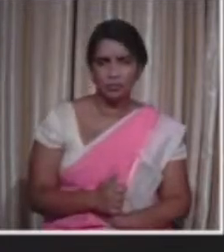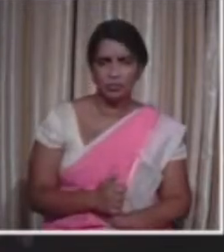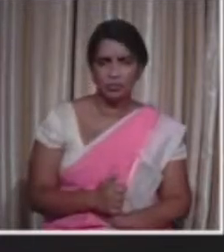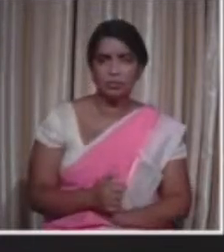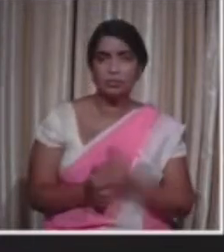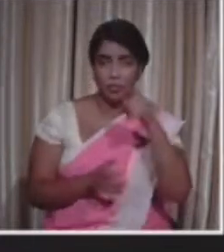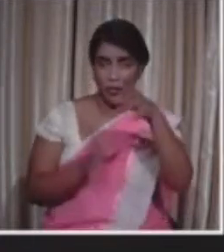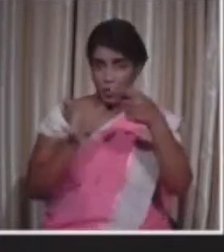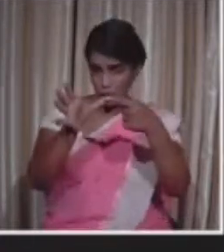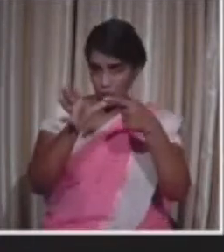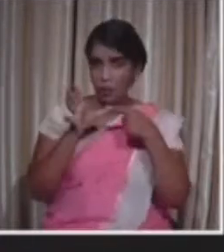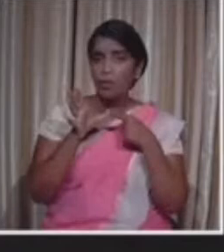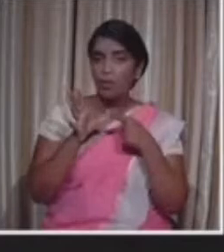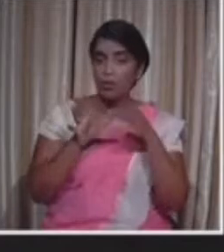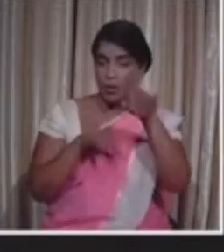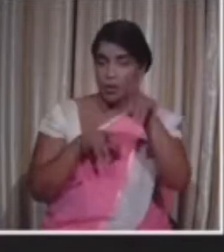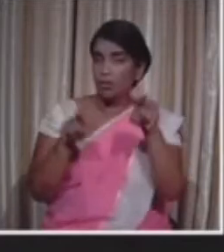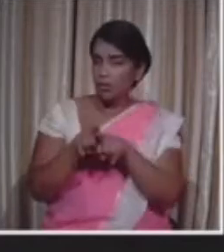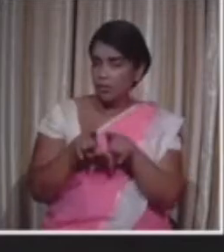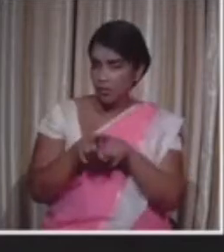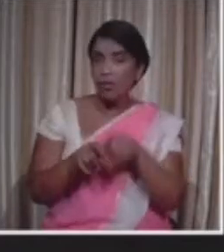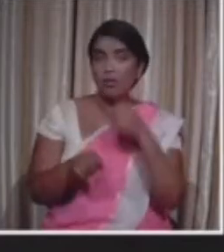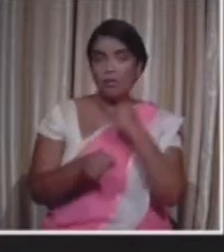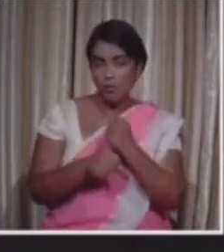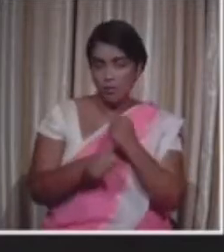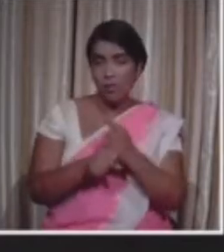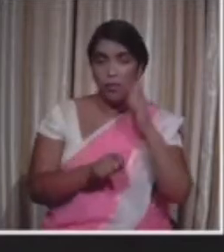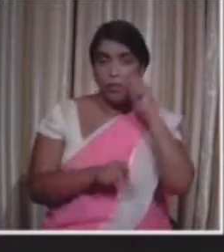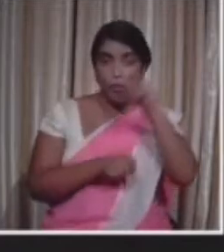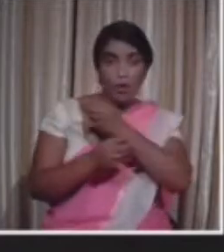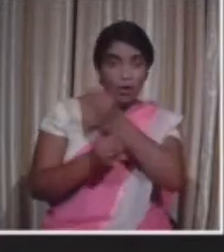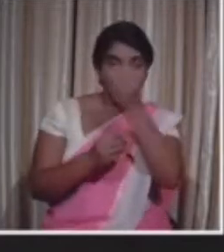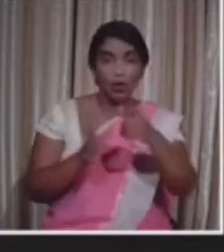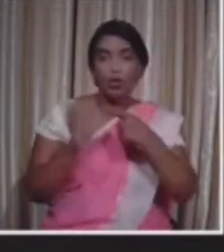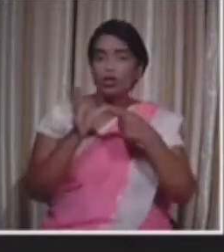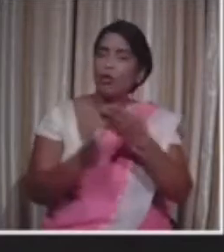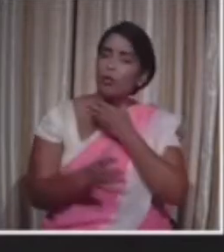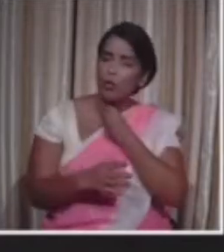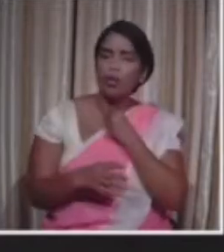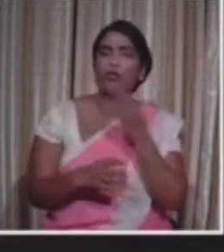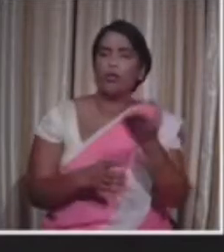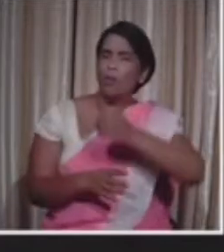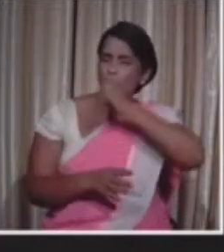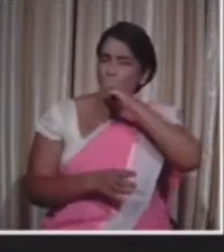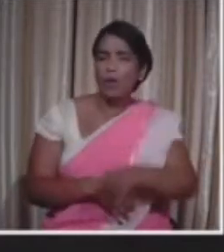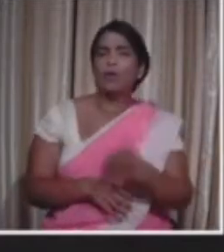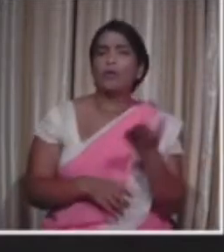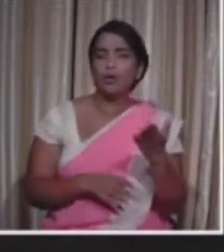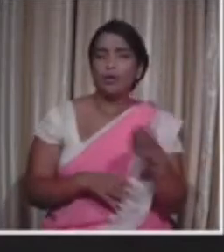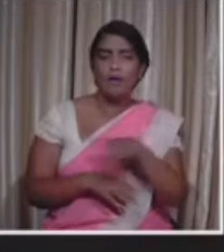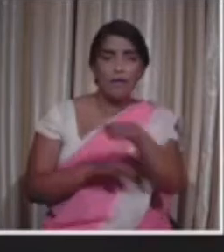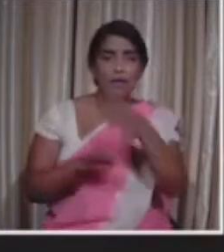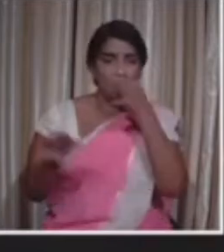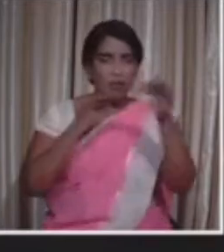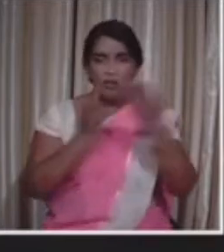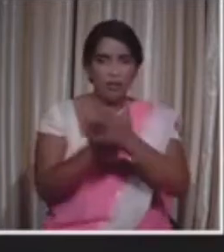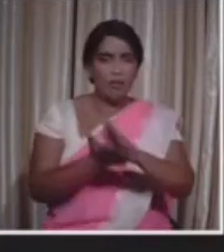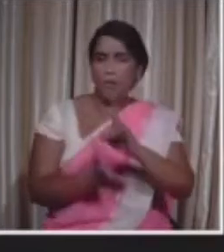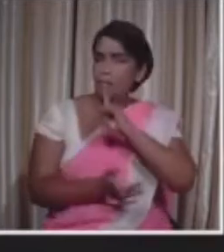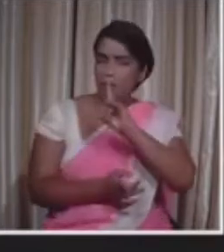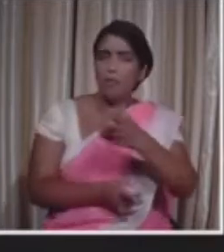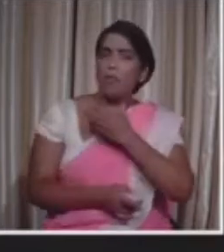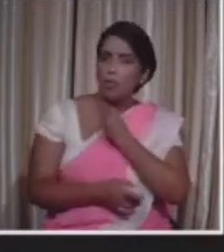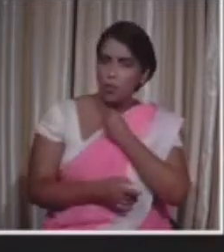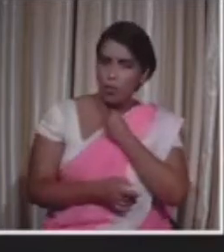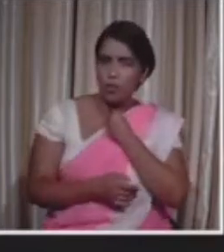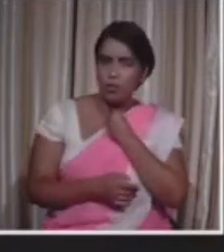ඔබතුමා දීපු උත්තර නැත්නම් ඔබතුමාට රජයේ නේදාර දීපු උත්තර බොරුනේ අගරමතුමා පට්ටපා බොරු ඉඩම් වෙන් කරන්නේ කියනක බොරු ඉඩම් වෙන්